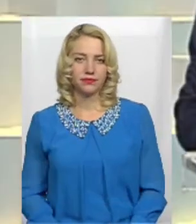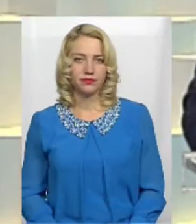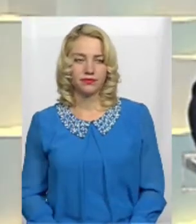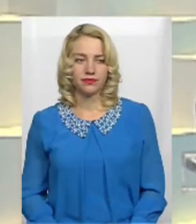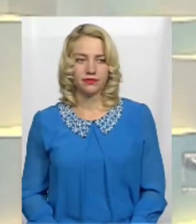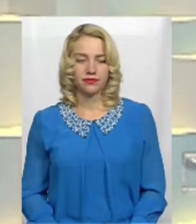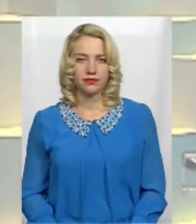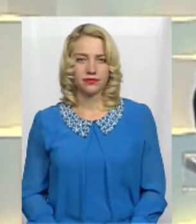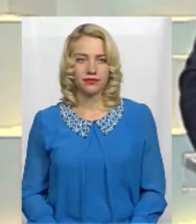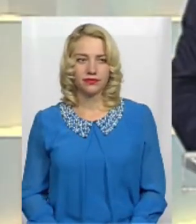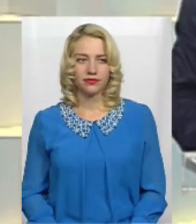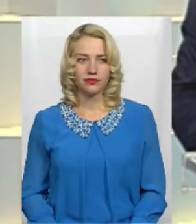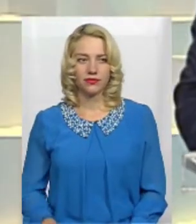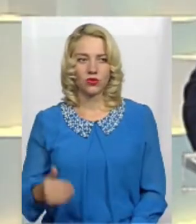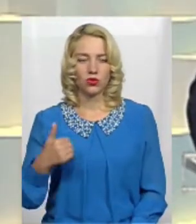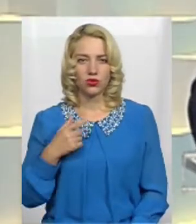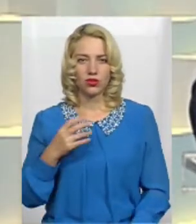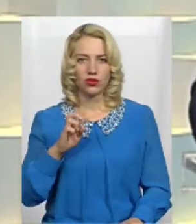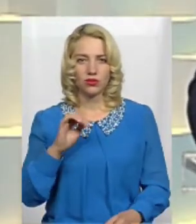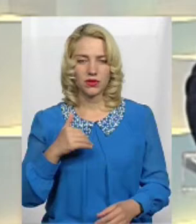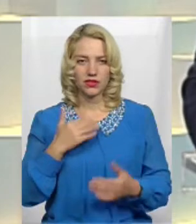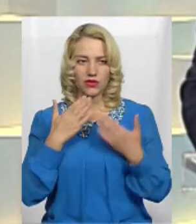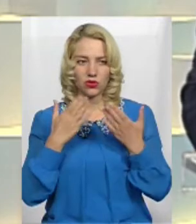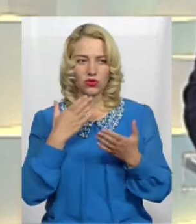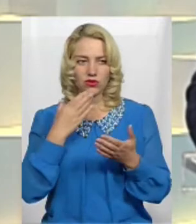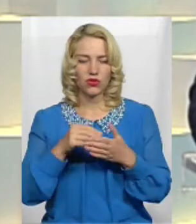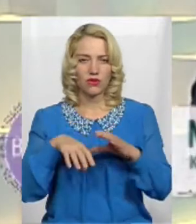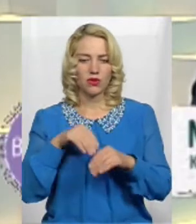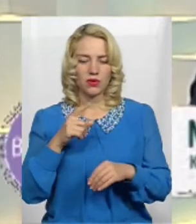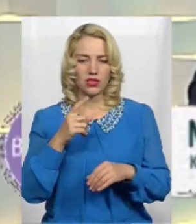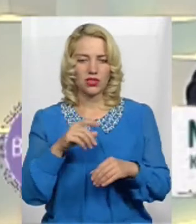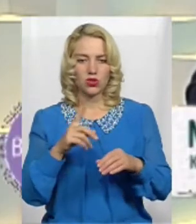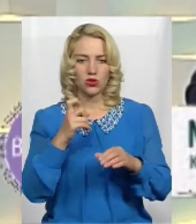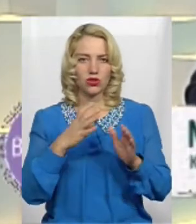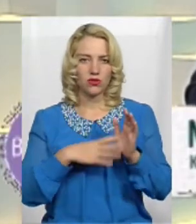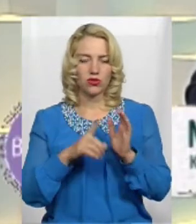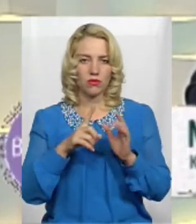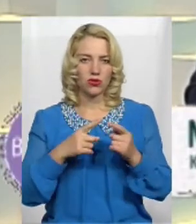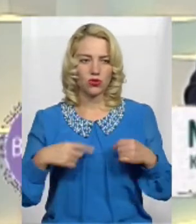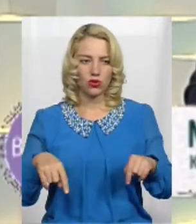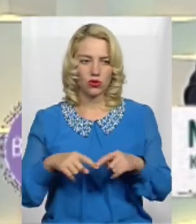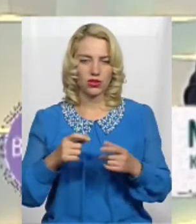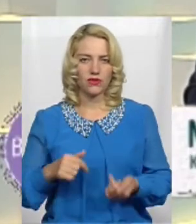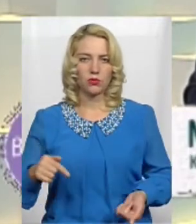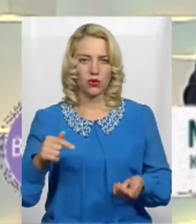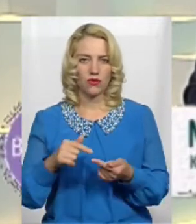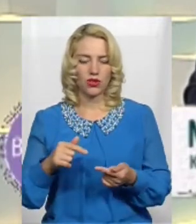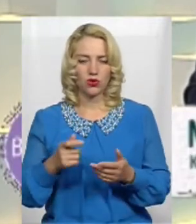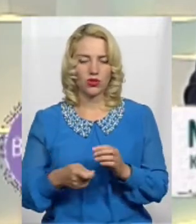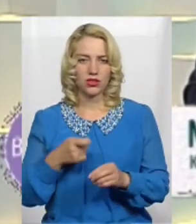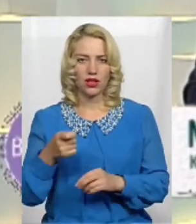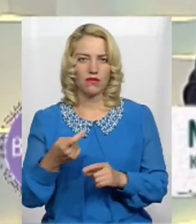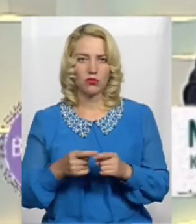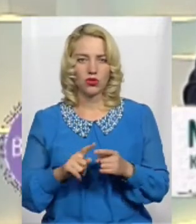Дякую. Хотілося б звернутися до своїх виборців, виборців 191 округу, із відповідною заявою про те,